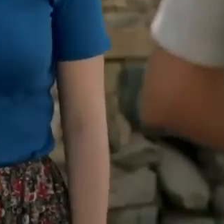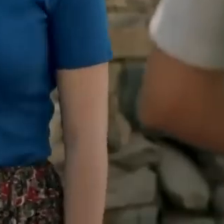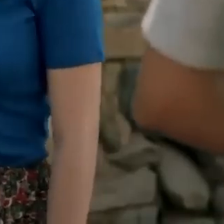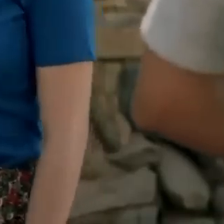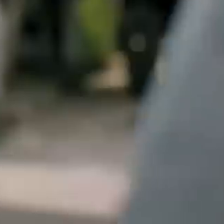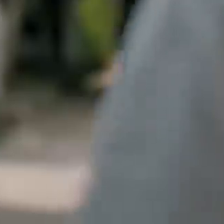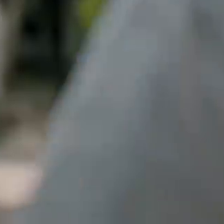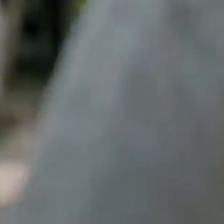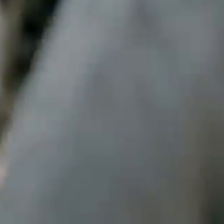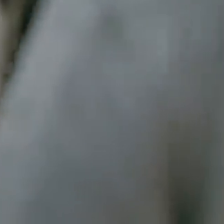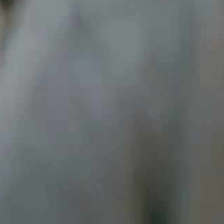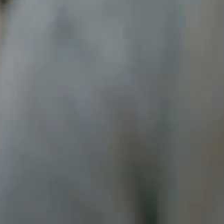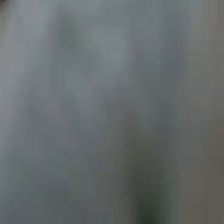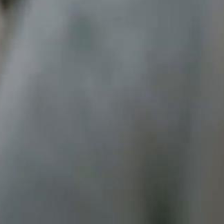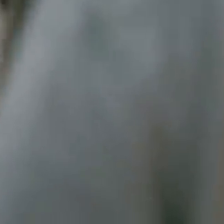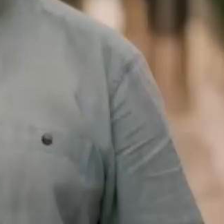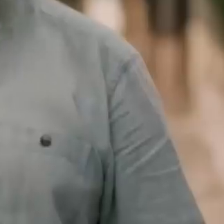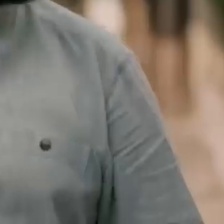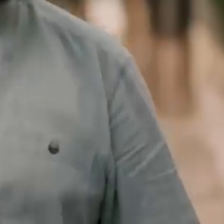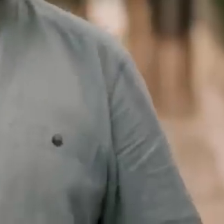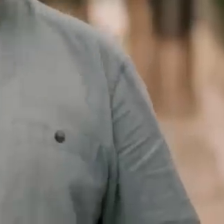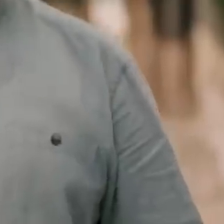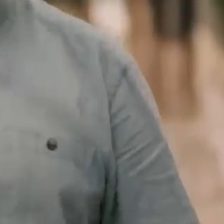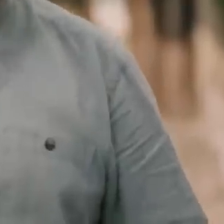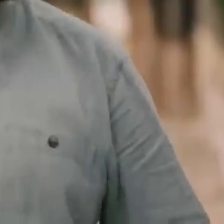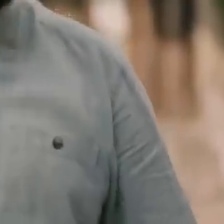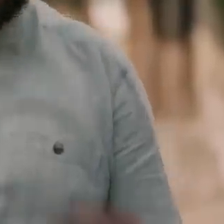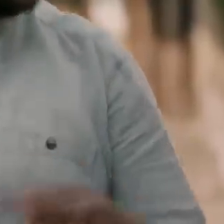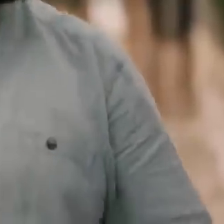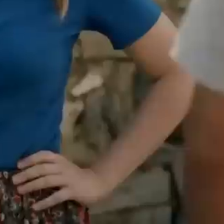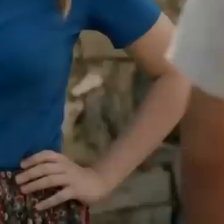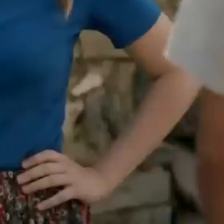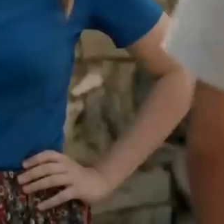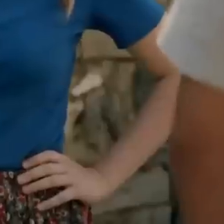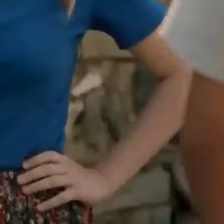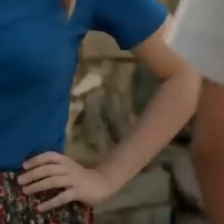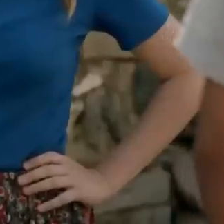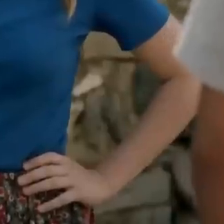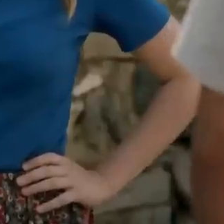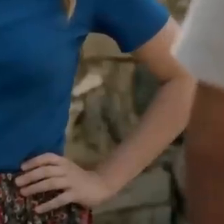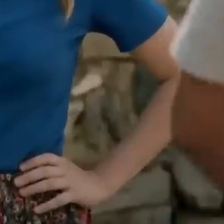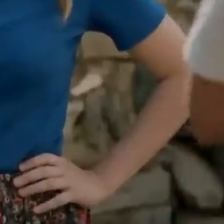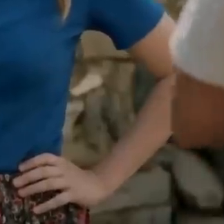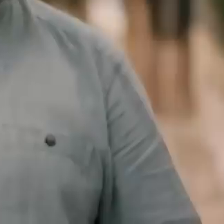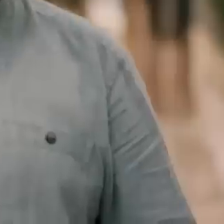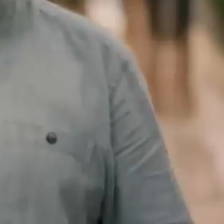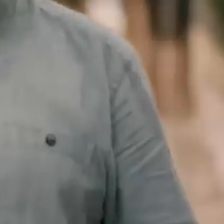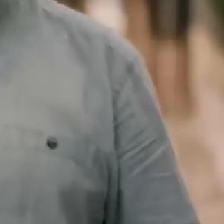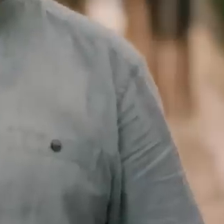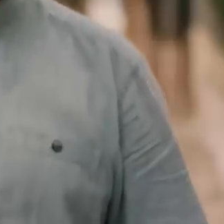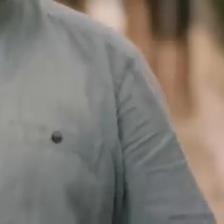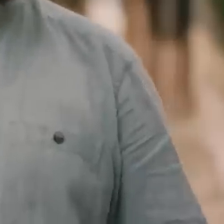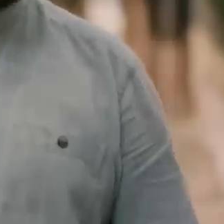Mahcup kızlara bakarken kızlar da şaşkın Safiye'ye bakıyorlar. Cemil aval aval sallanıyor. Kızlara dönüp bakın diye el salladı.